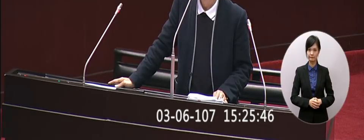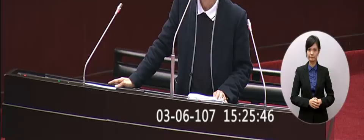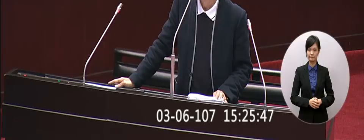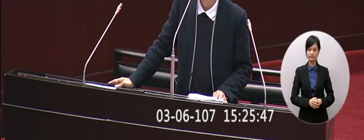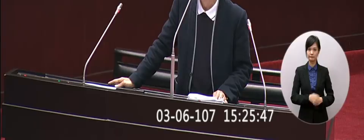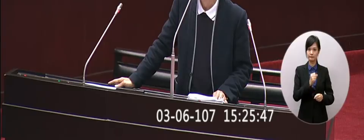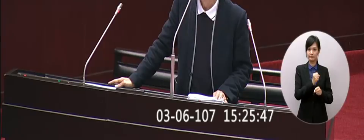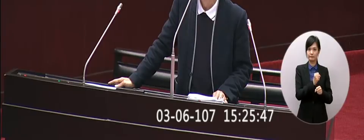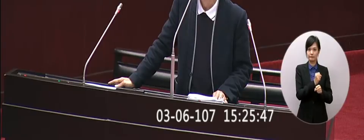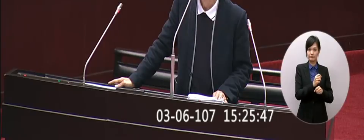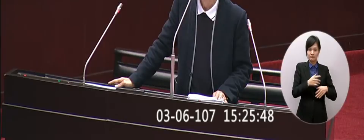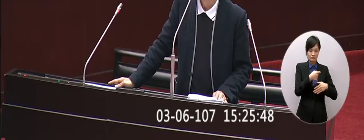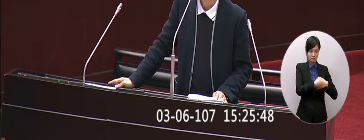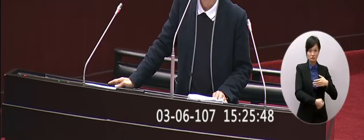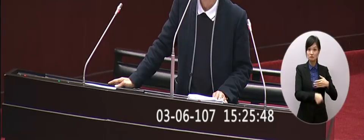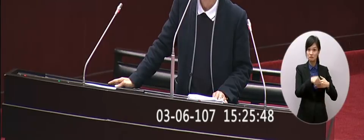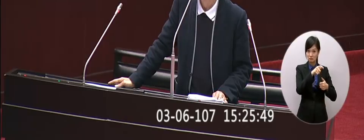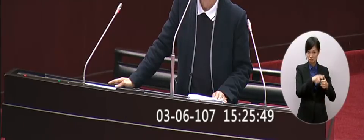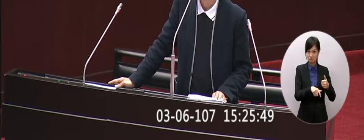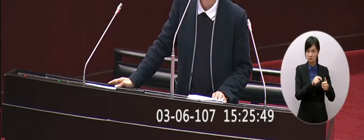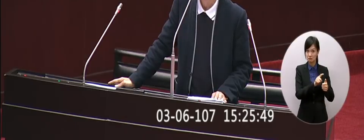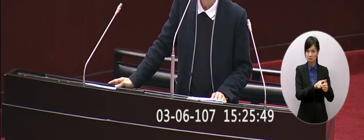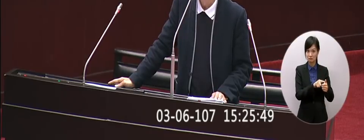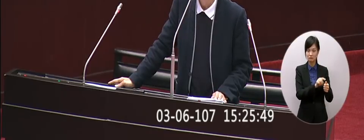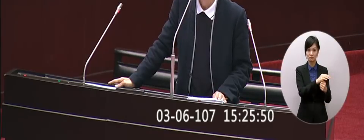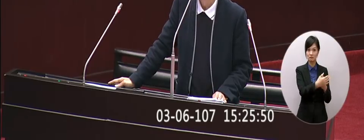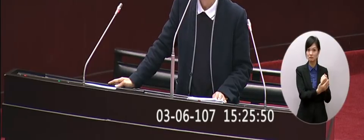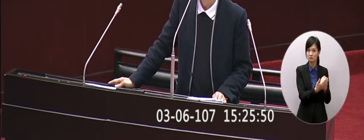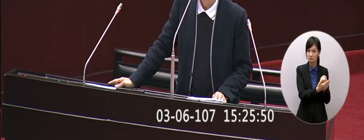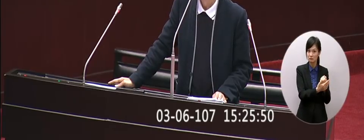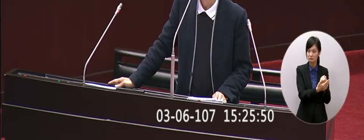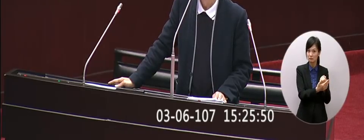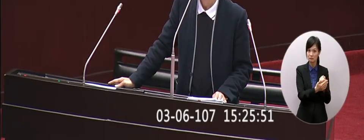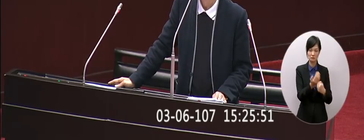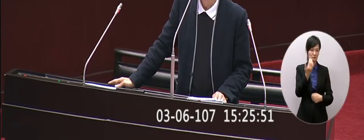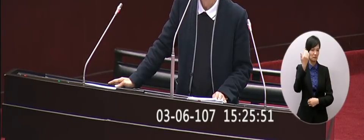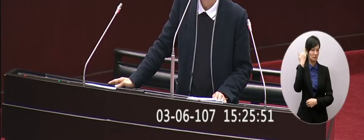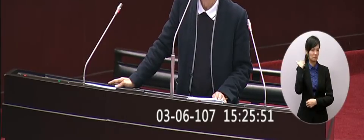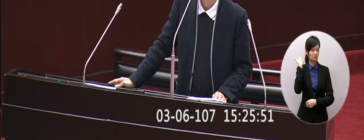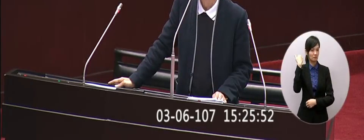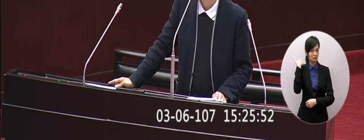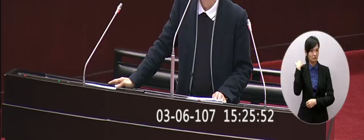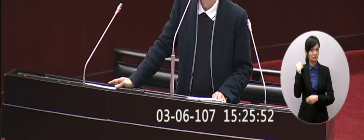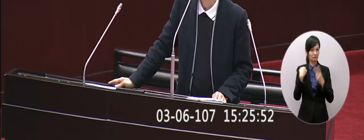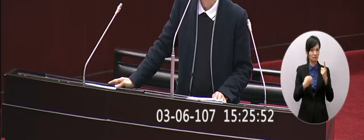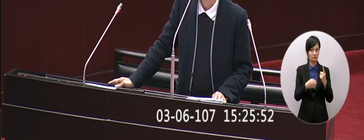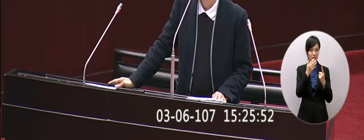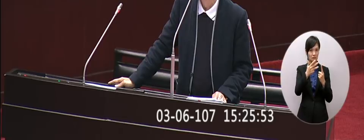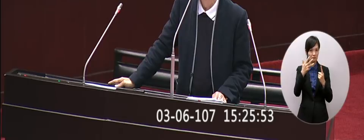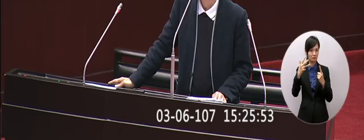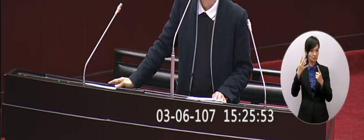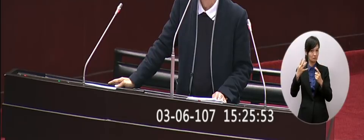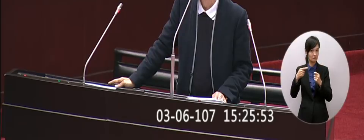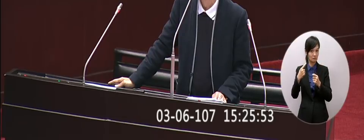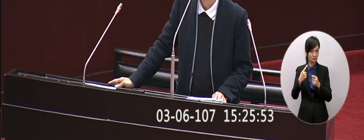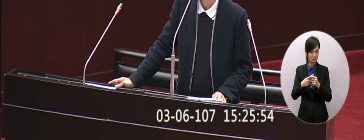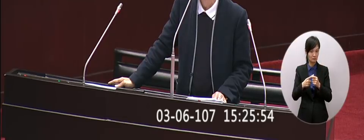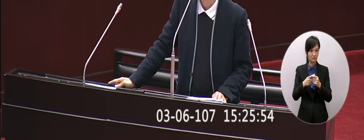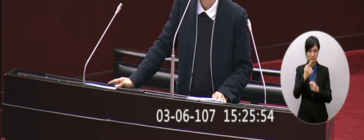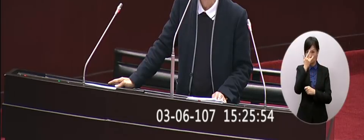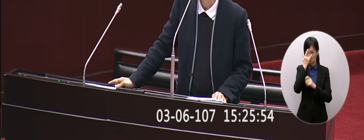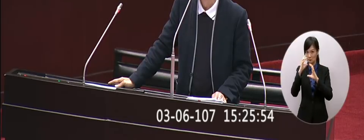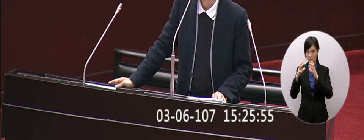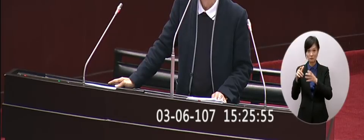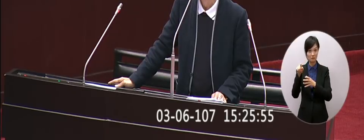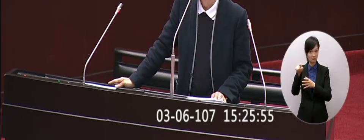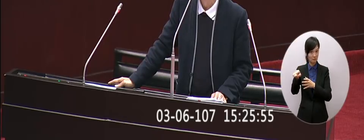职业灾害的一个劳工的一个保护，其实他很早，他在1884年，其实在德国俾斯